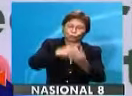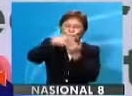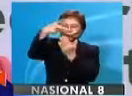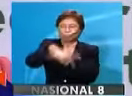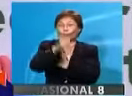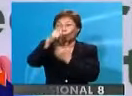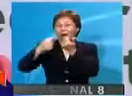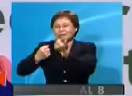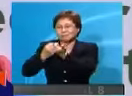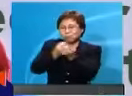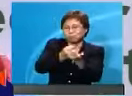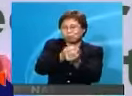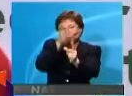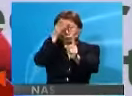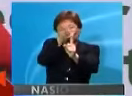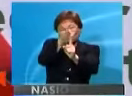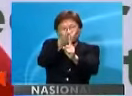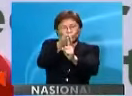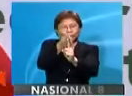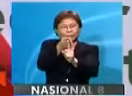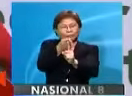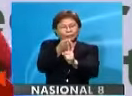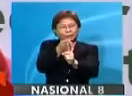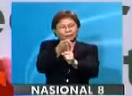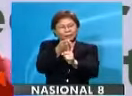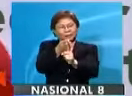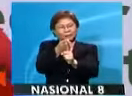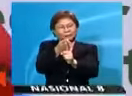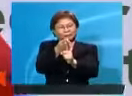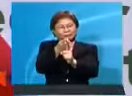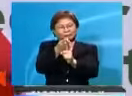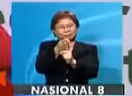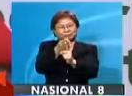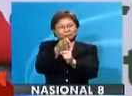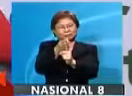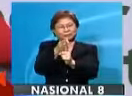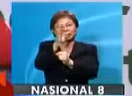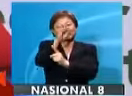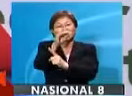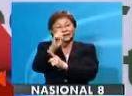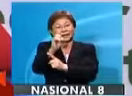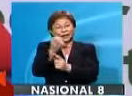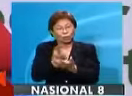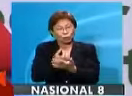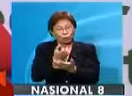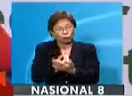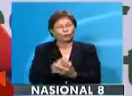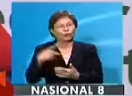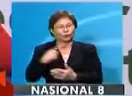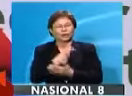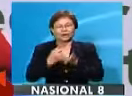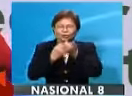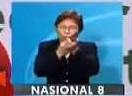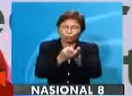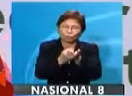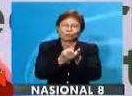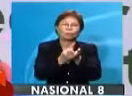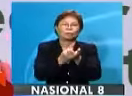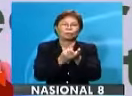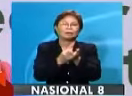contribut towards by economy and our target for BTP in terms of contribution to the gross National